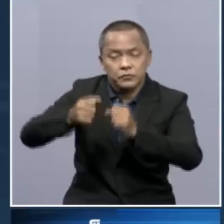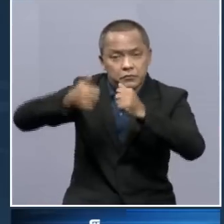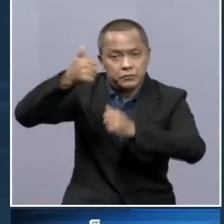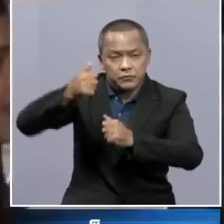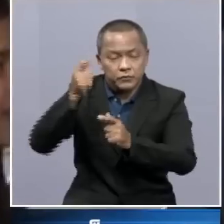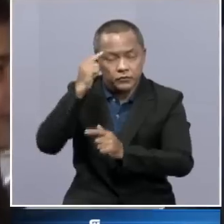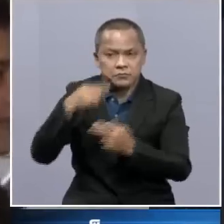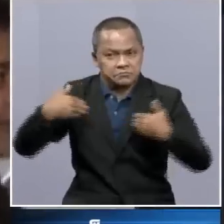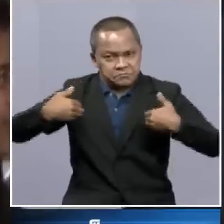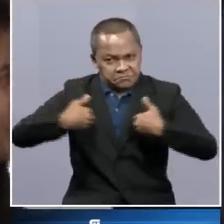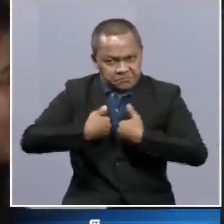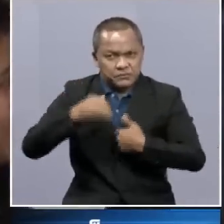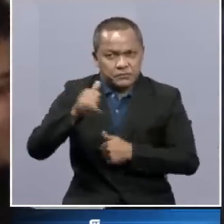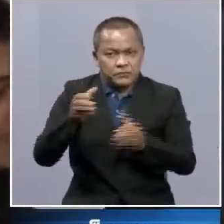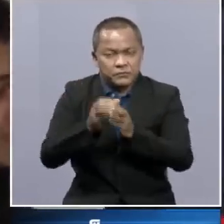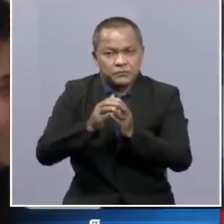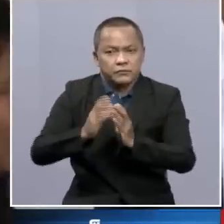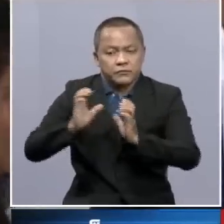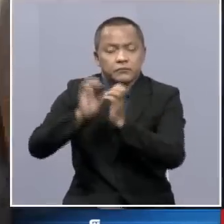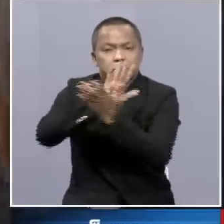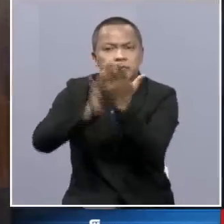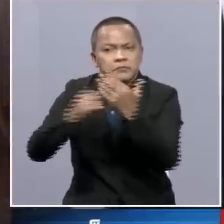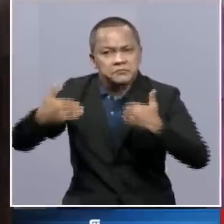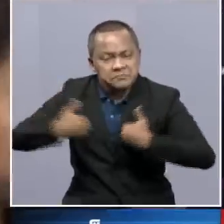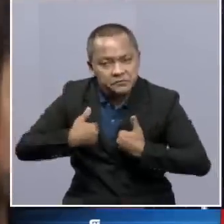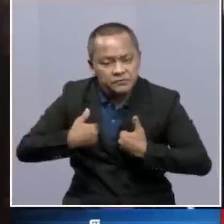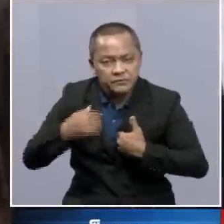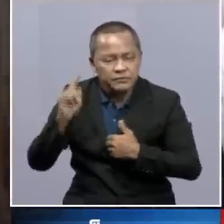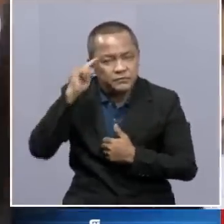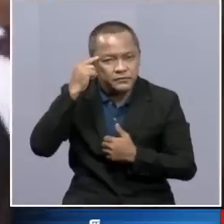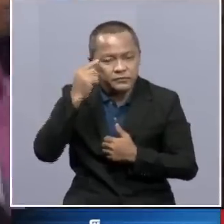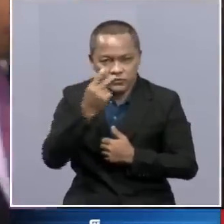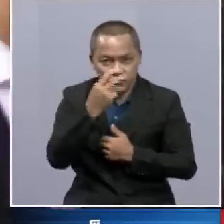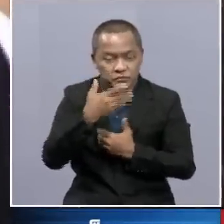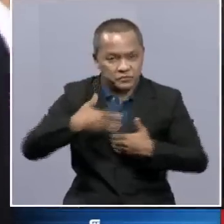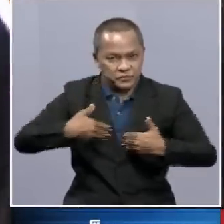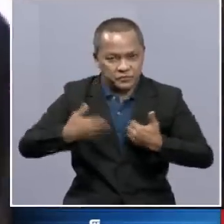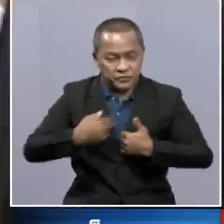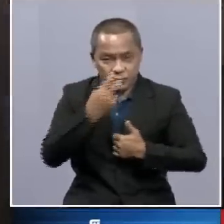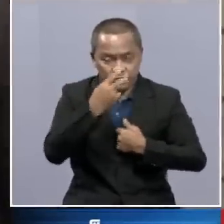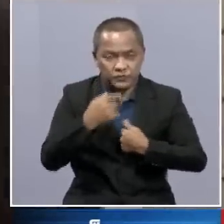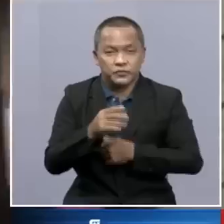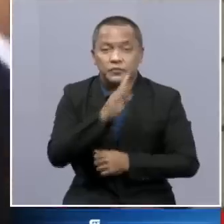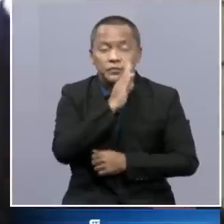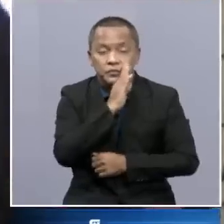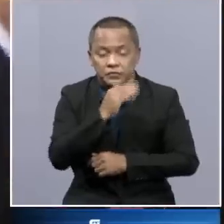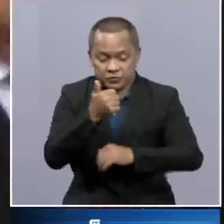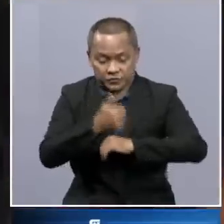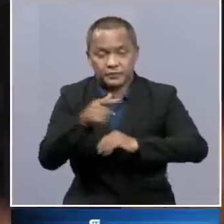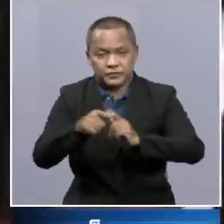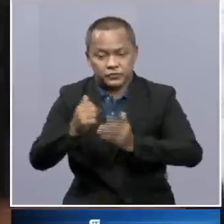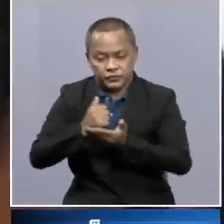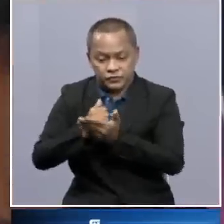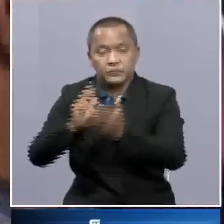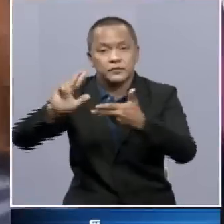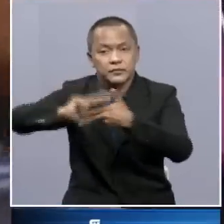ฝั่งที่เหนื่อยเนี่ยอาจจะเป็นฝากฝั่งของภูมิใจไทยหรือเปล่า ค่ะก็น่าสนุกเหมือนกันนะคะถ้าบิ๊กแอดเนี่ยมาช่วยงาน